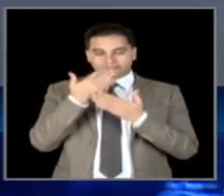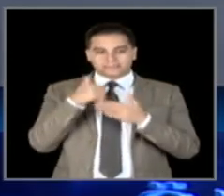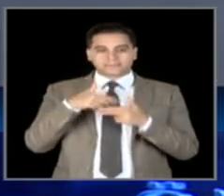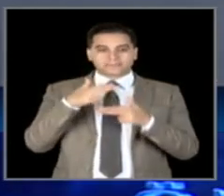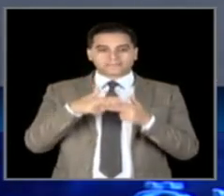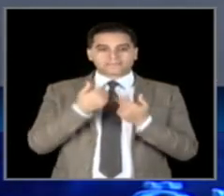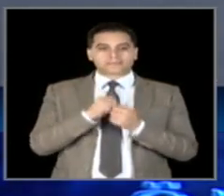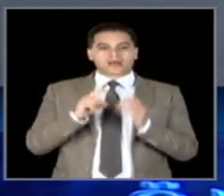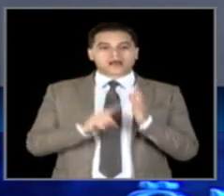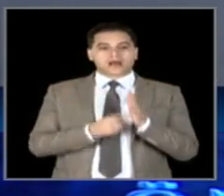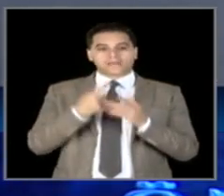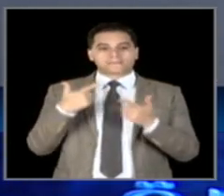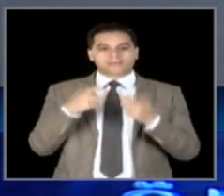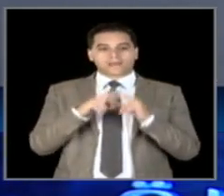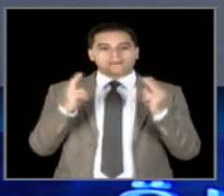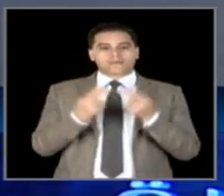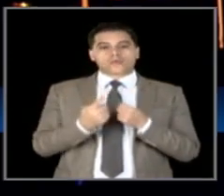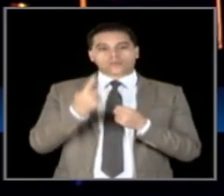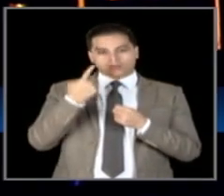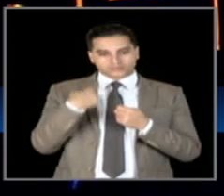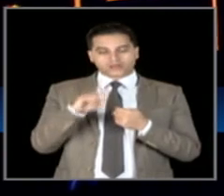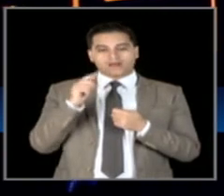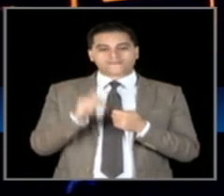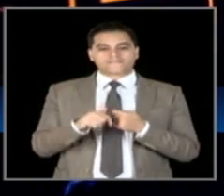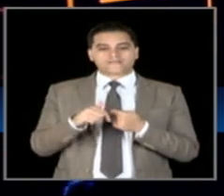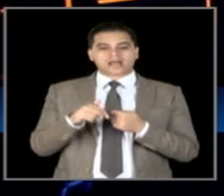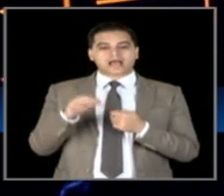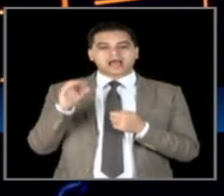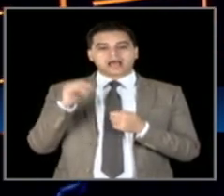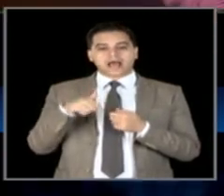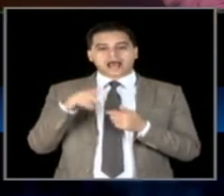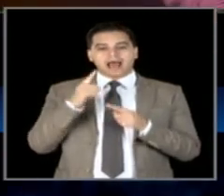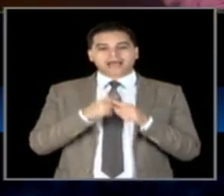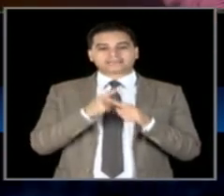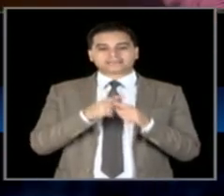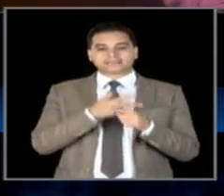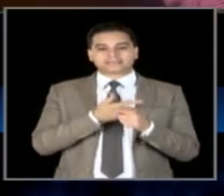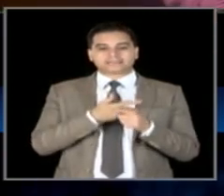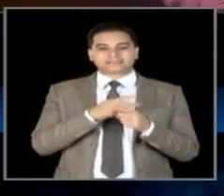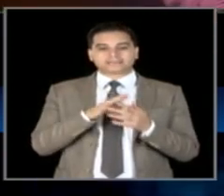السامة لأول مرة؟ حرب العالمية الأولى. صح. ما هو العدد الذري لعنصر الحديد؟